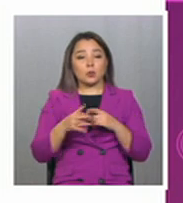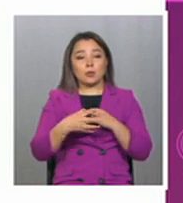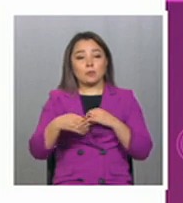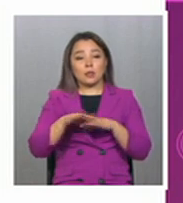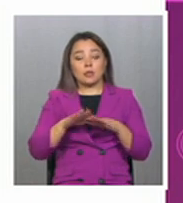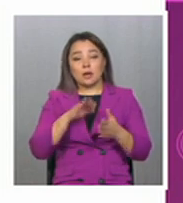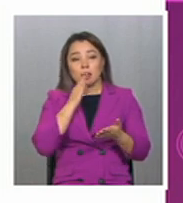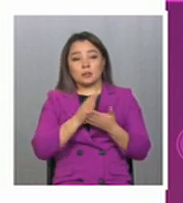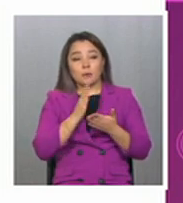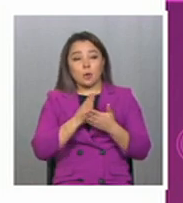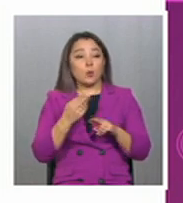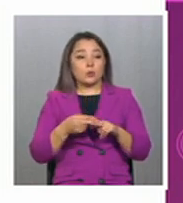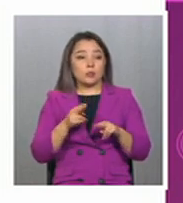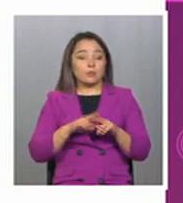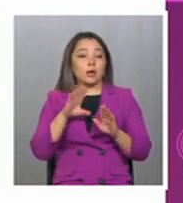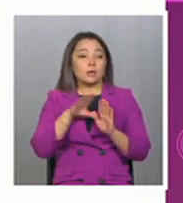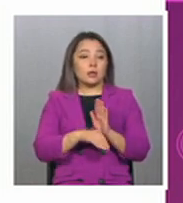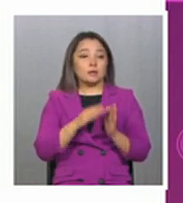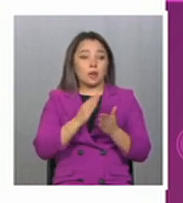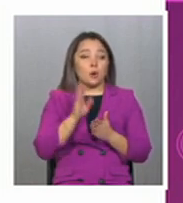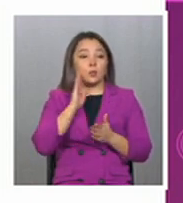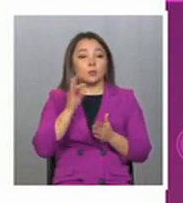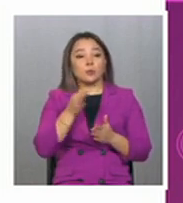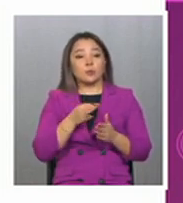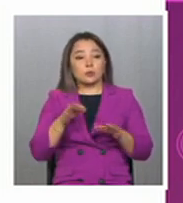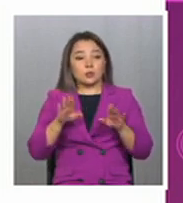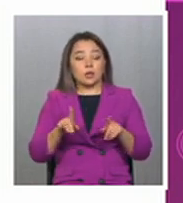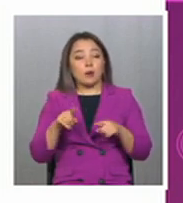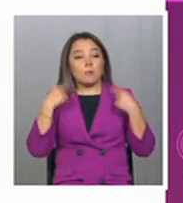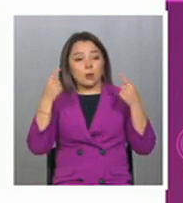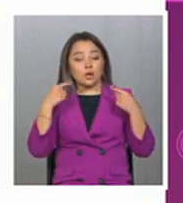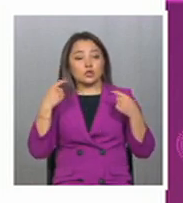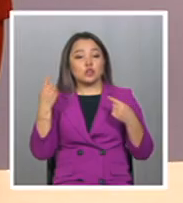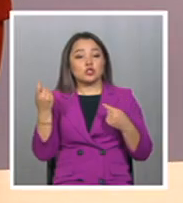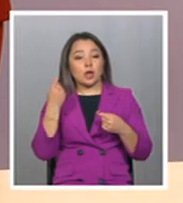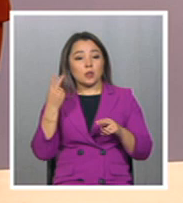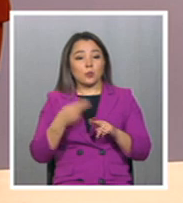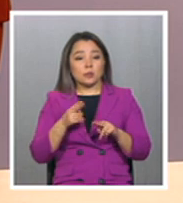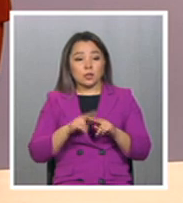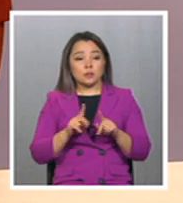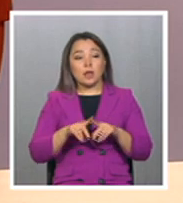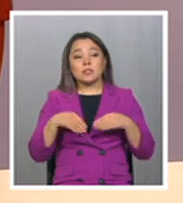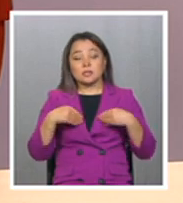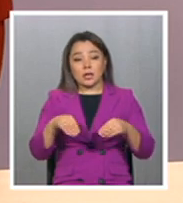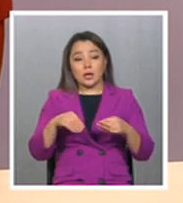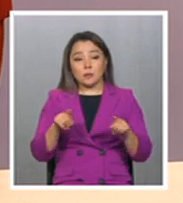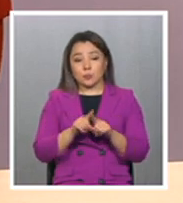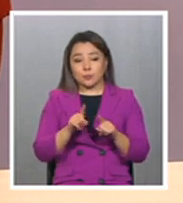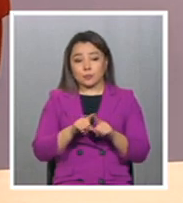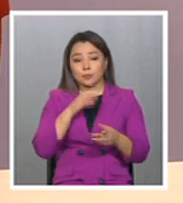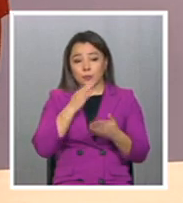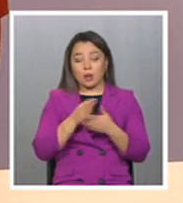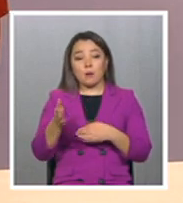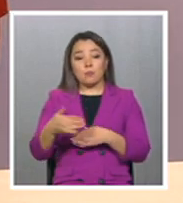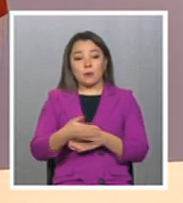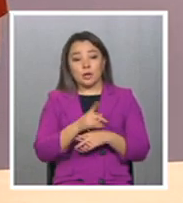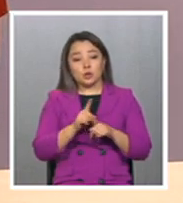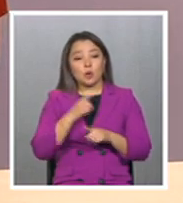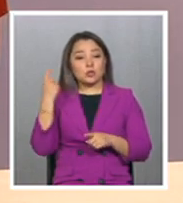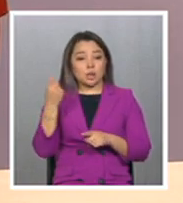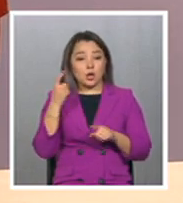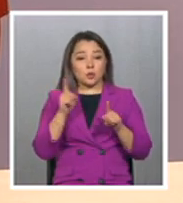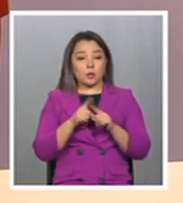екен. Сонымен қатар, көл суы мал шаруашылығы үшін, егін шаруашылығы, балық шаруашылығы